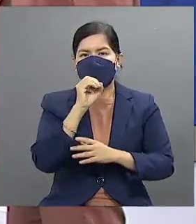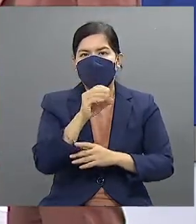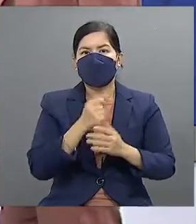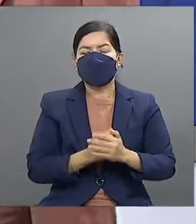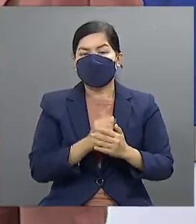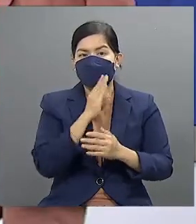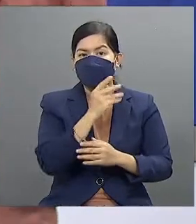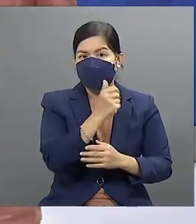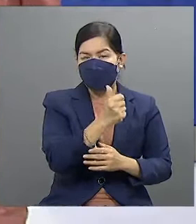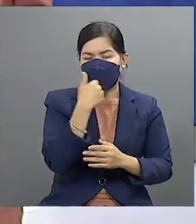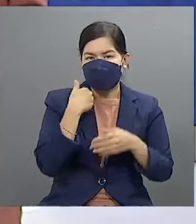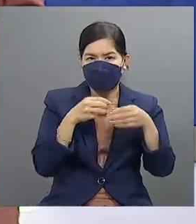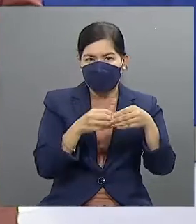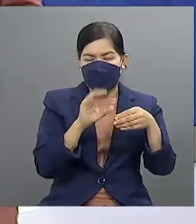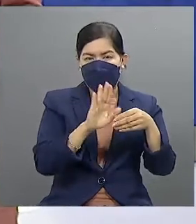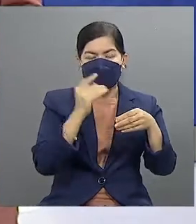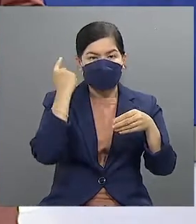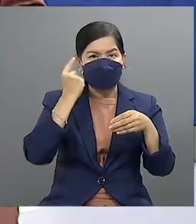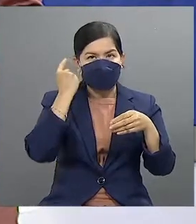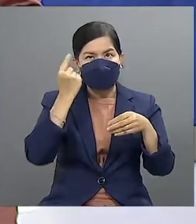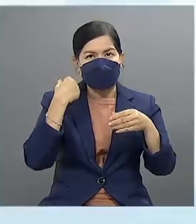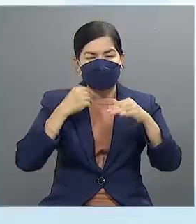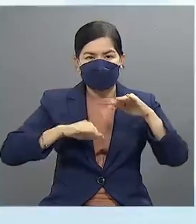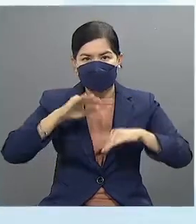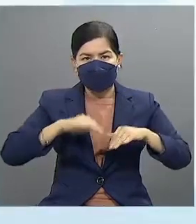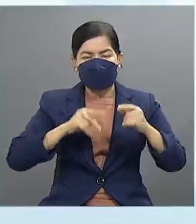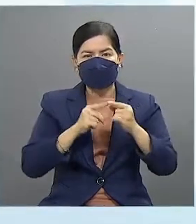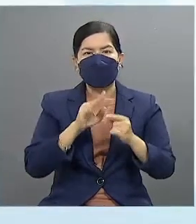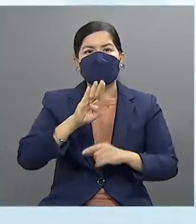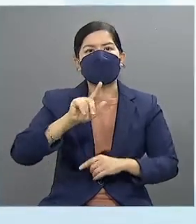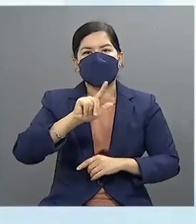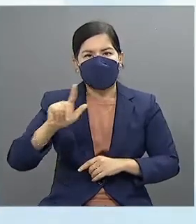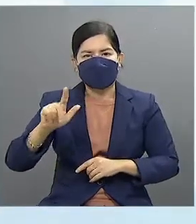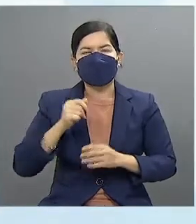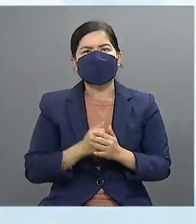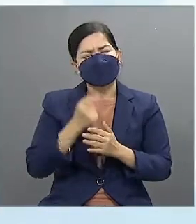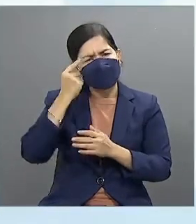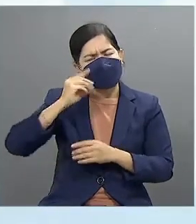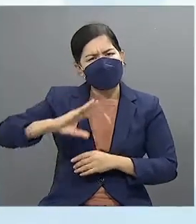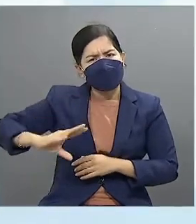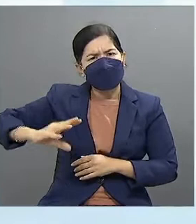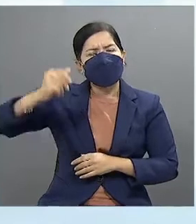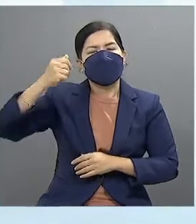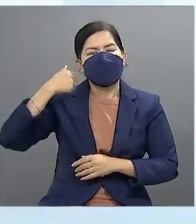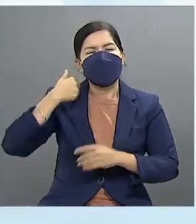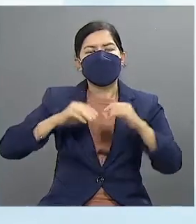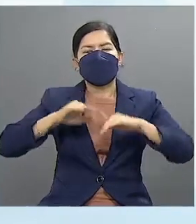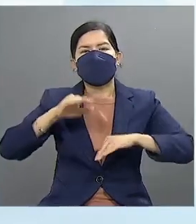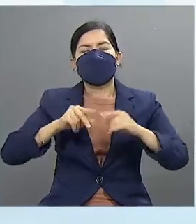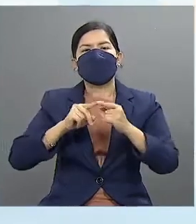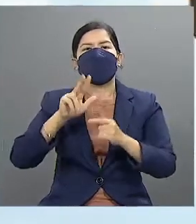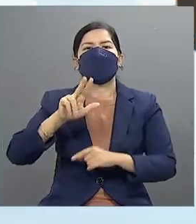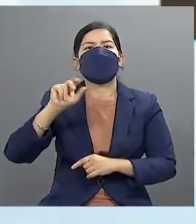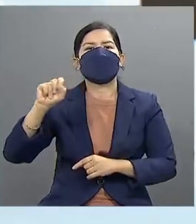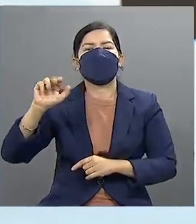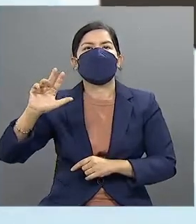ท่องเที่ยวต่างชาติค่ะจะอยู่ที่4ล้านคนนะคะแล้วก็น่าจะฟื้นตัวได้จากปีนี้ที่อยู่ที่ 350,000 คนนะคะ